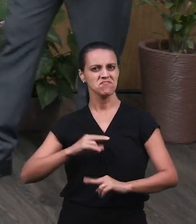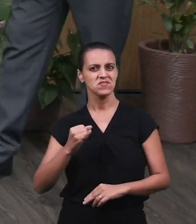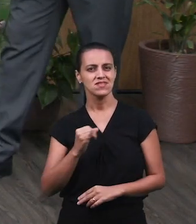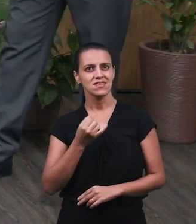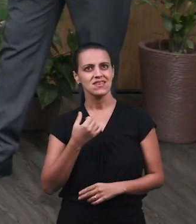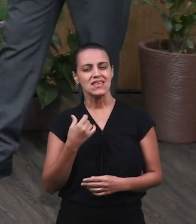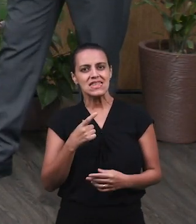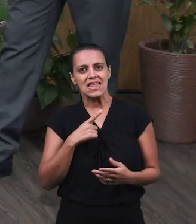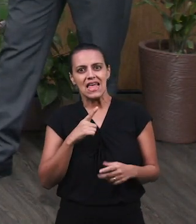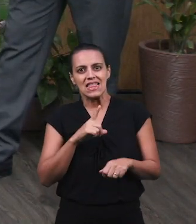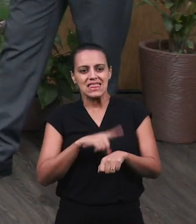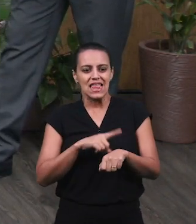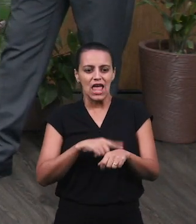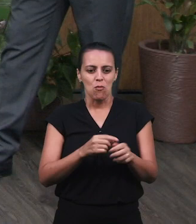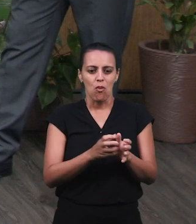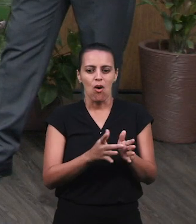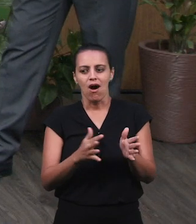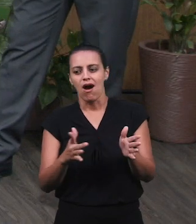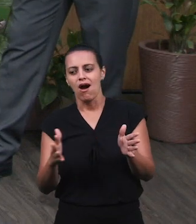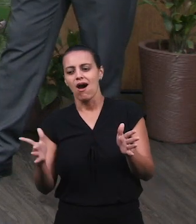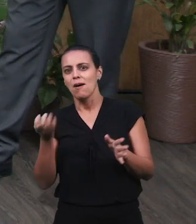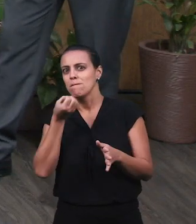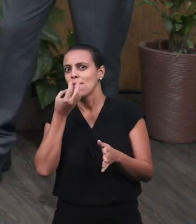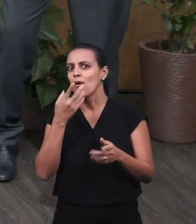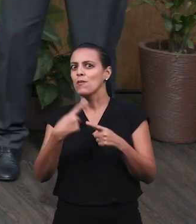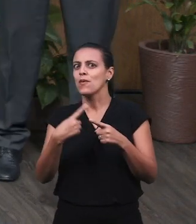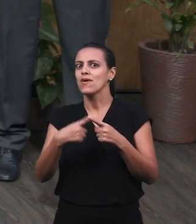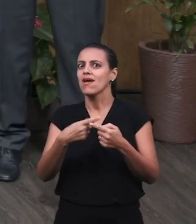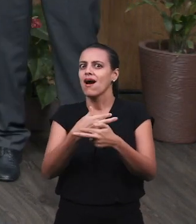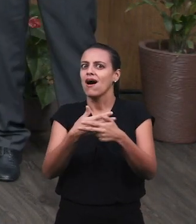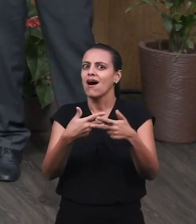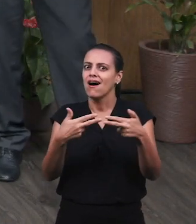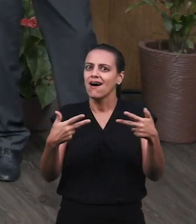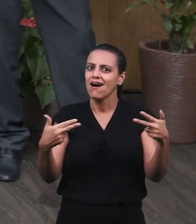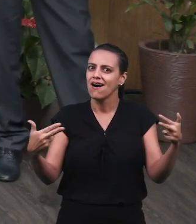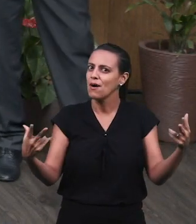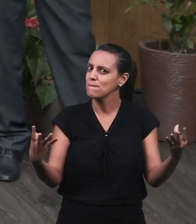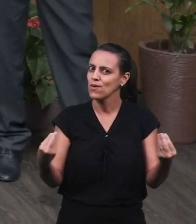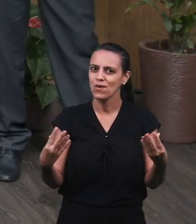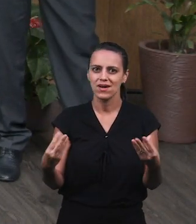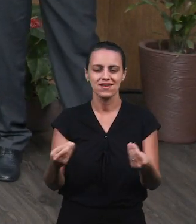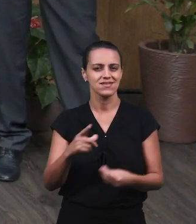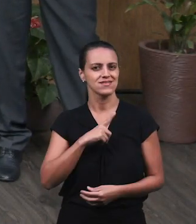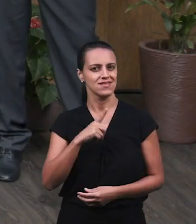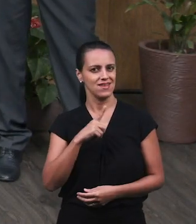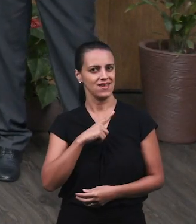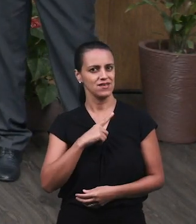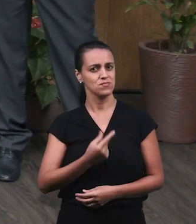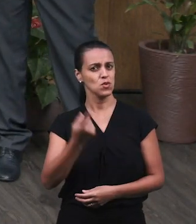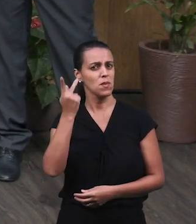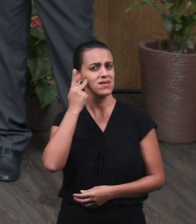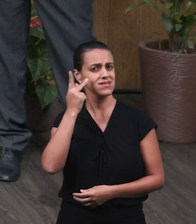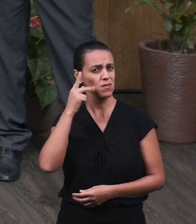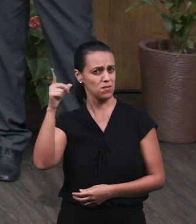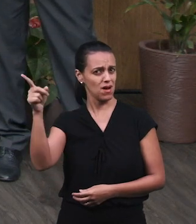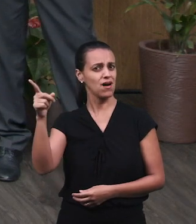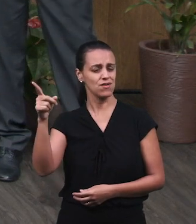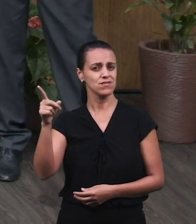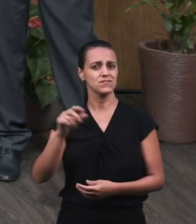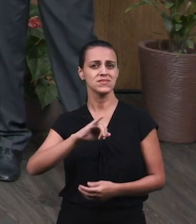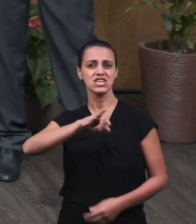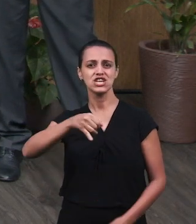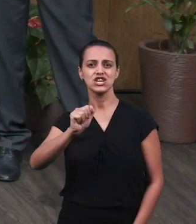qu'il serait très bien d'avoir le temps parce qu'on a reçu beaucoup d'expériences. Une de ces expériences est venue de São Paulo,